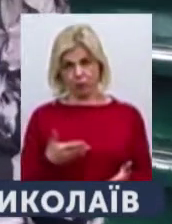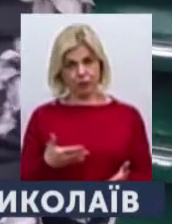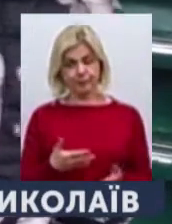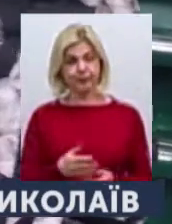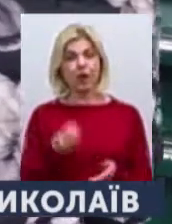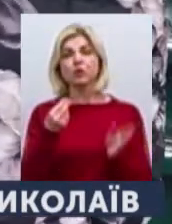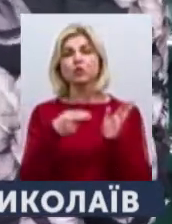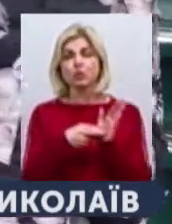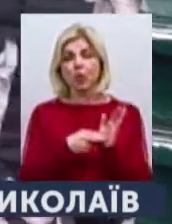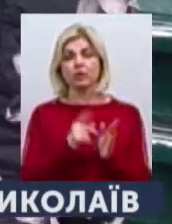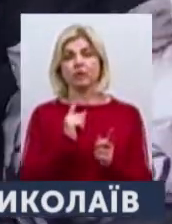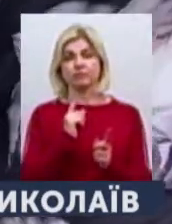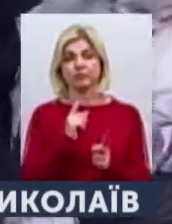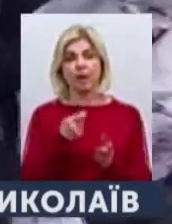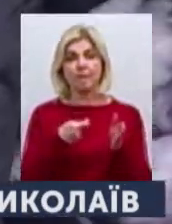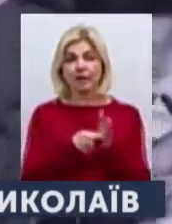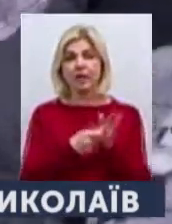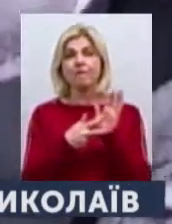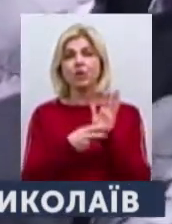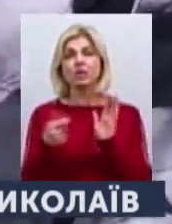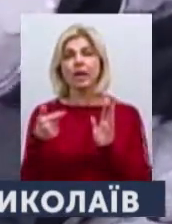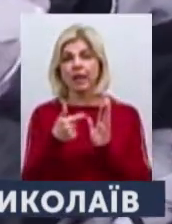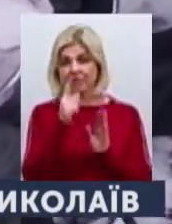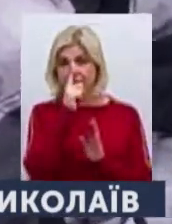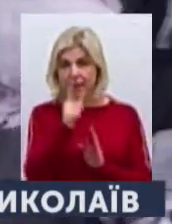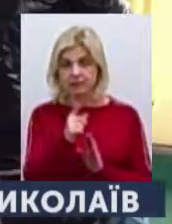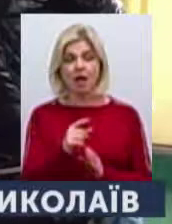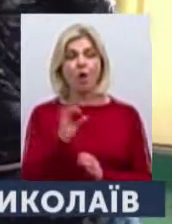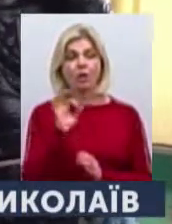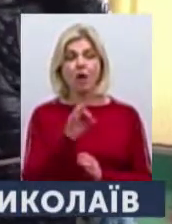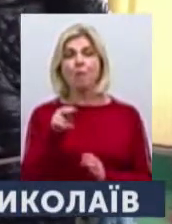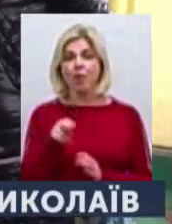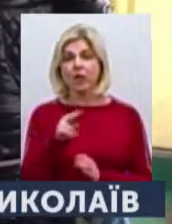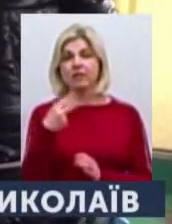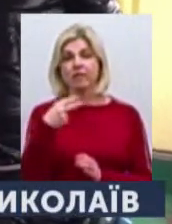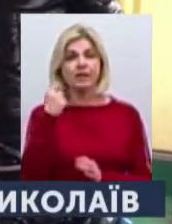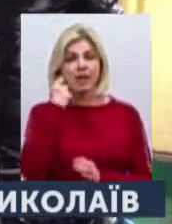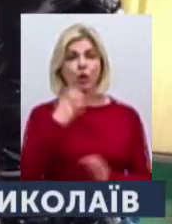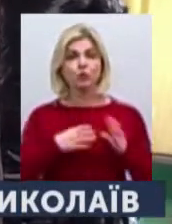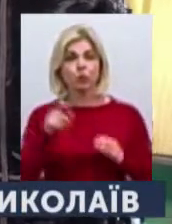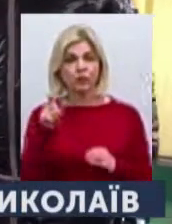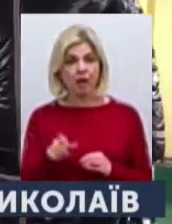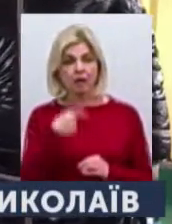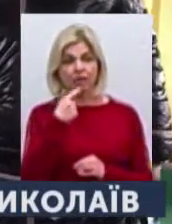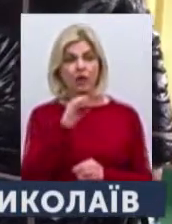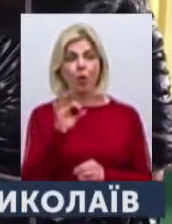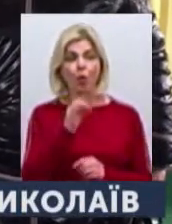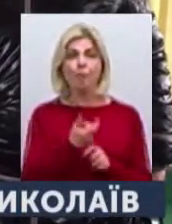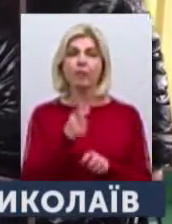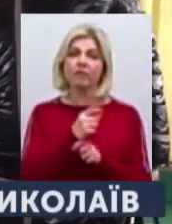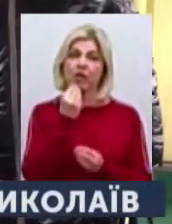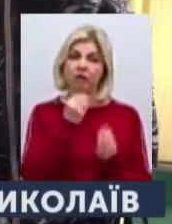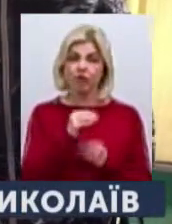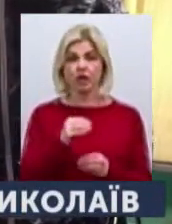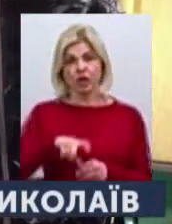Вартість місячного проїзного квитка – 800 гривень. Олександр Фомченко – 20-річний студент, каже про переваги річкового транспорту.